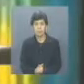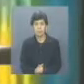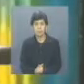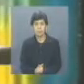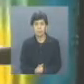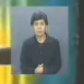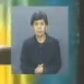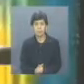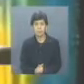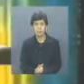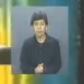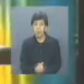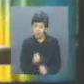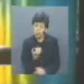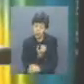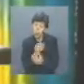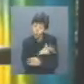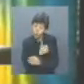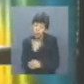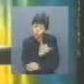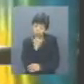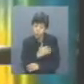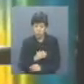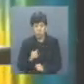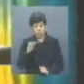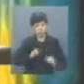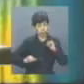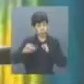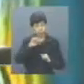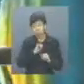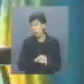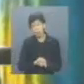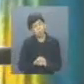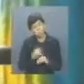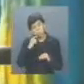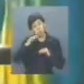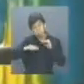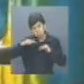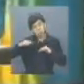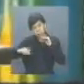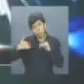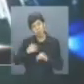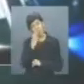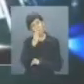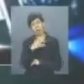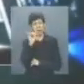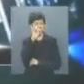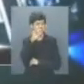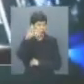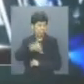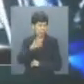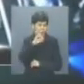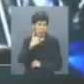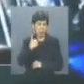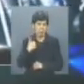ม้จะผ่านการบำบัดมาแล้วแต่คุณภาพในการแสดงของวิทนีย์กลับไม่คงที่ภาพแฟนเพลงโห่ไล่ไม่พอใจในการแสดงของวิ